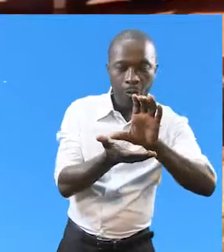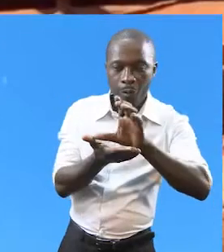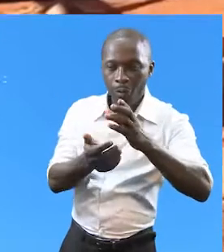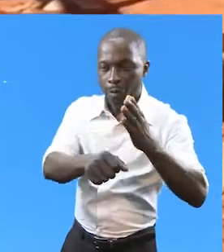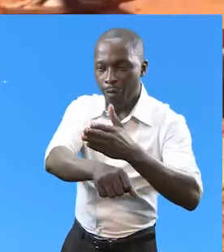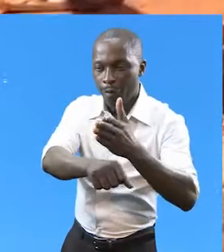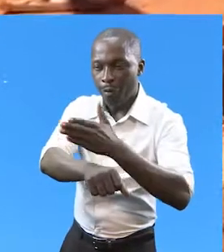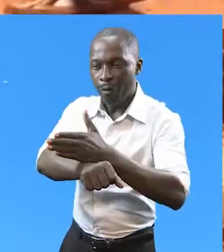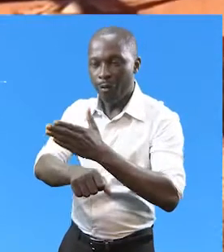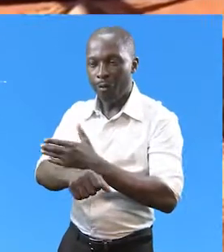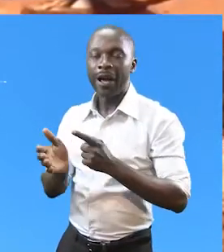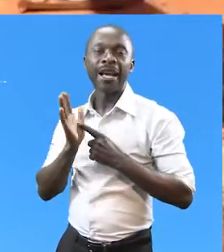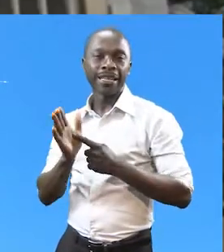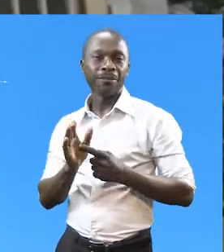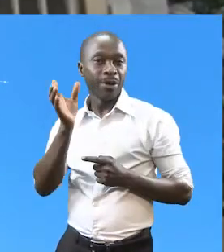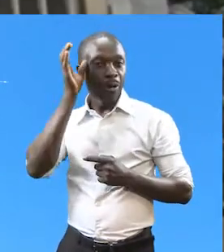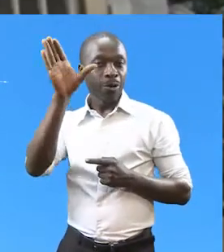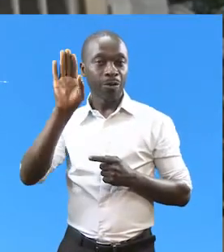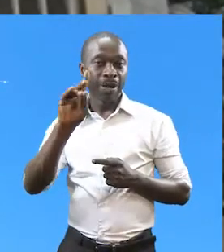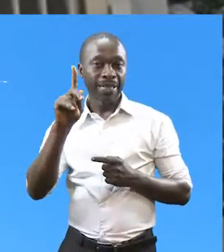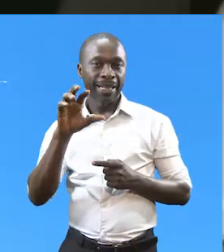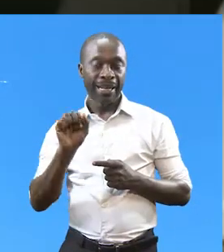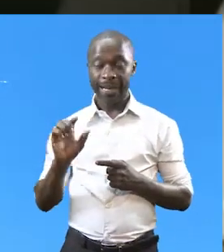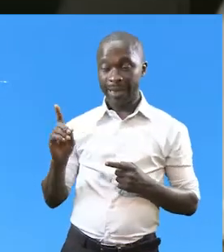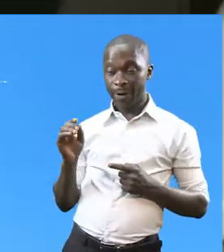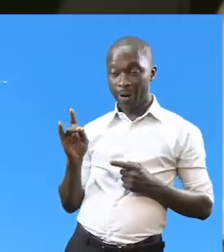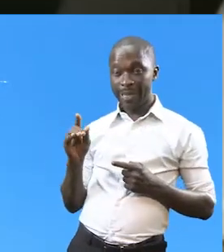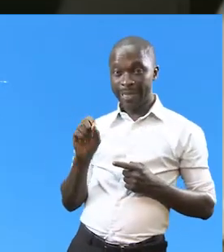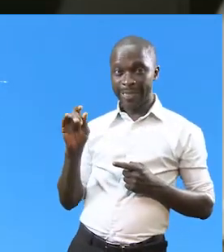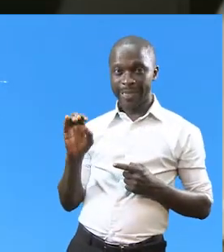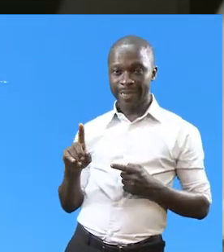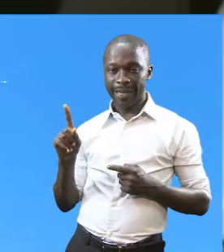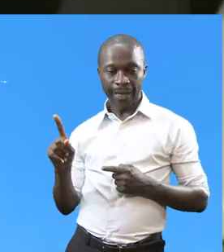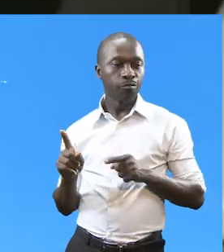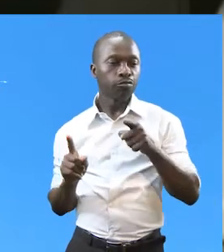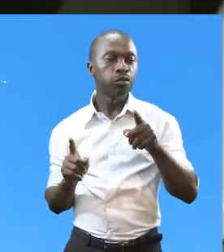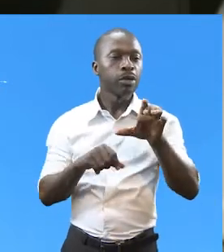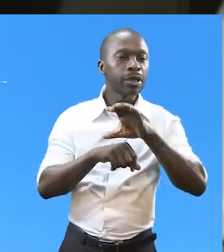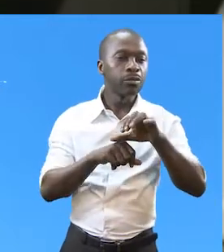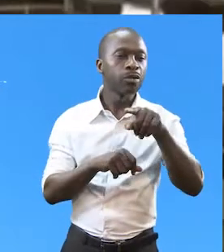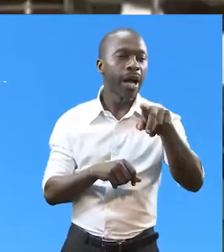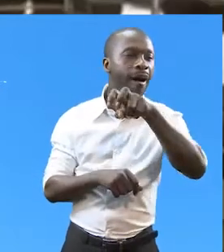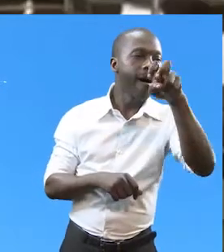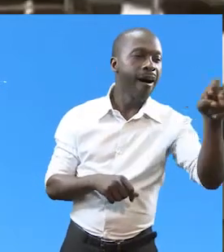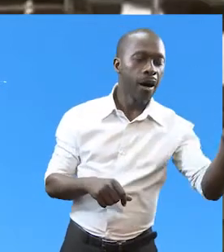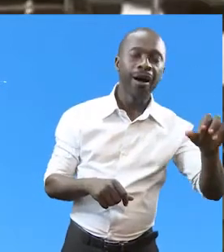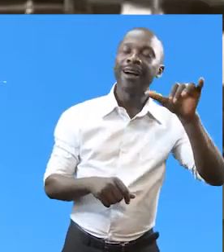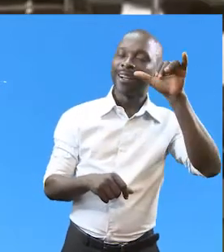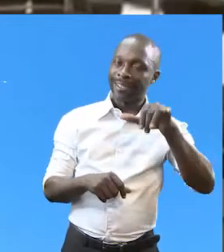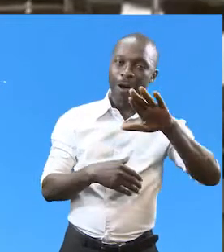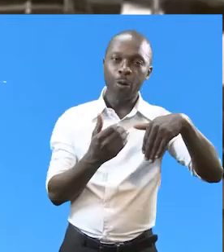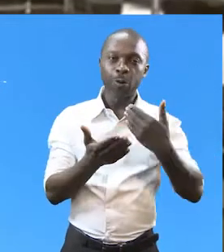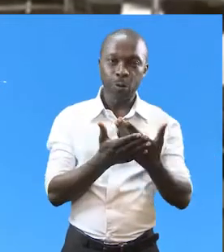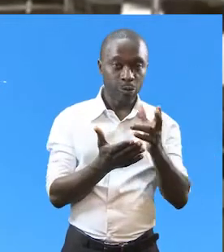Dolissier. Selon la Banque de développement des États de l'Afrique centrale, ces projets sont en parfaite synergie avec les plans de développement